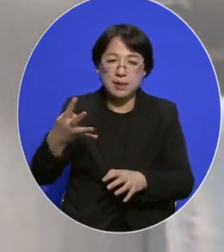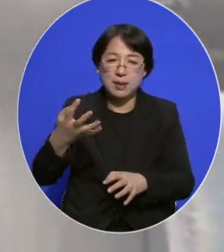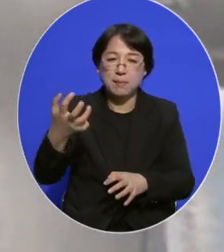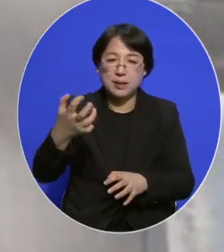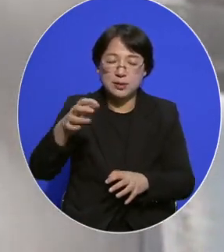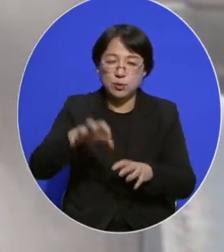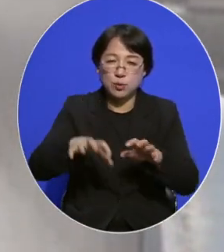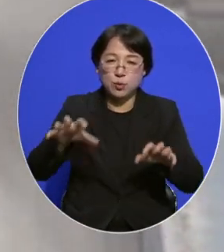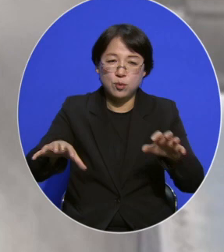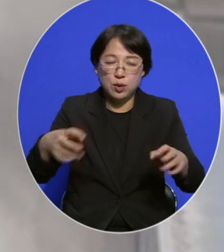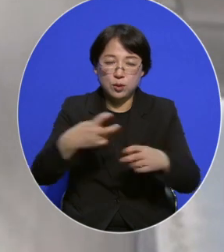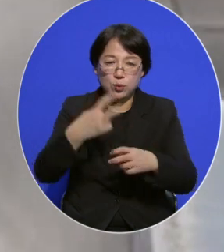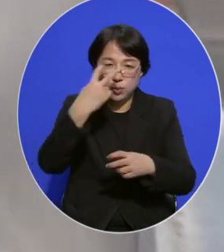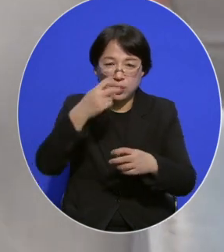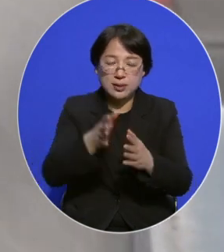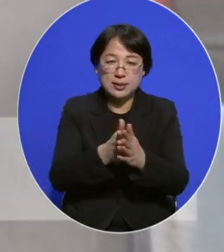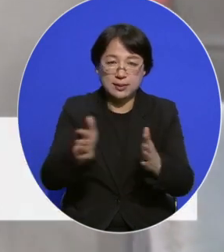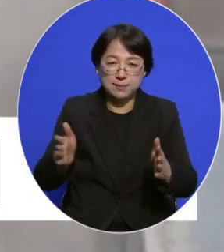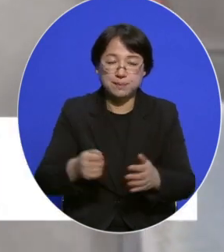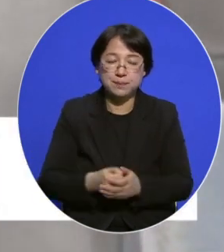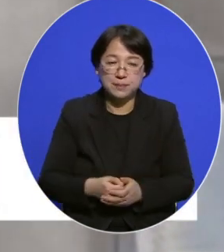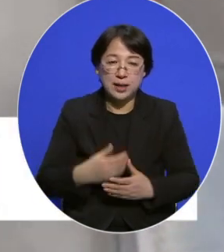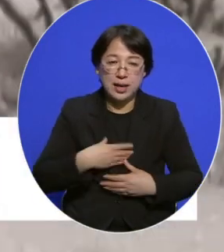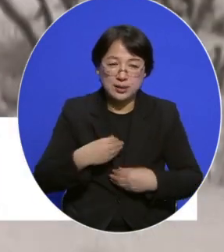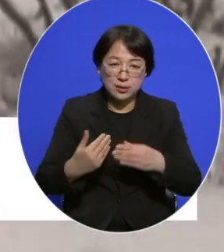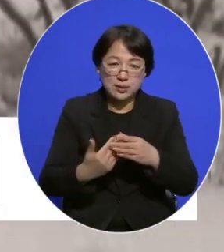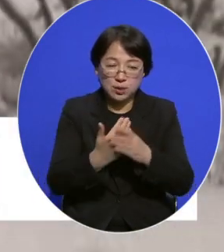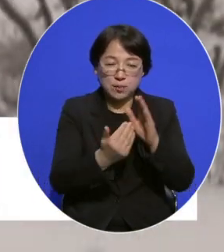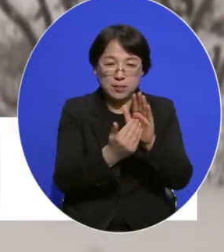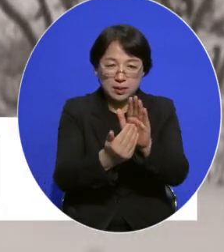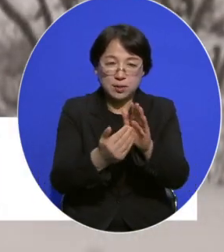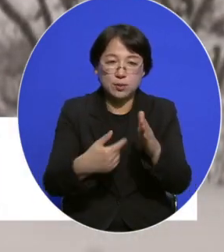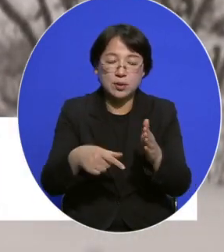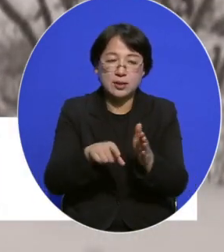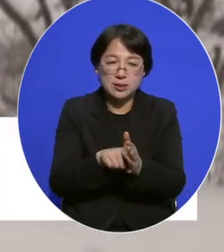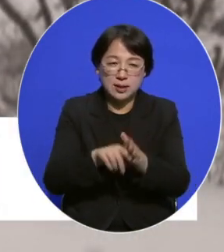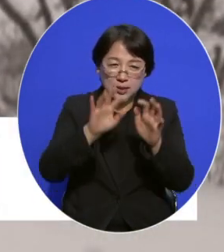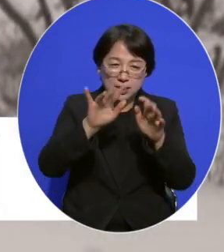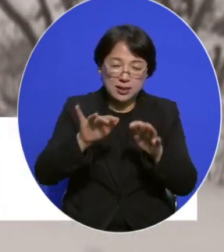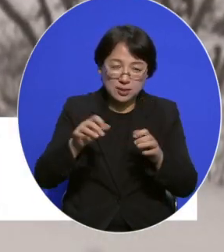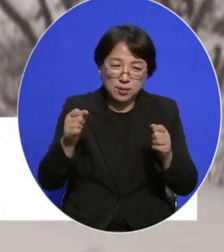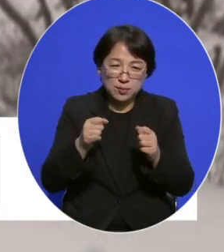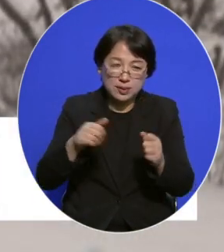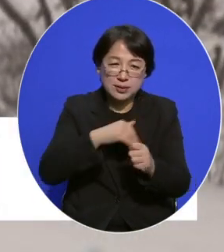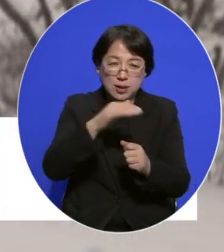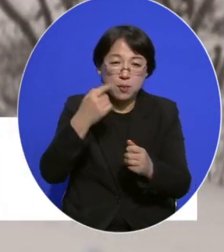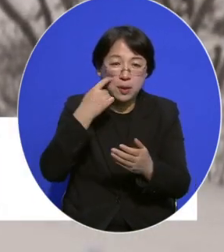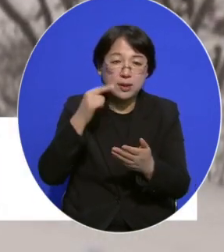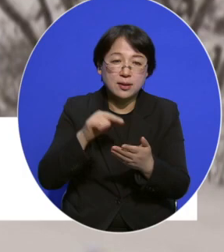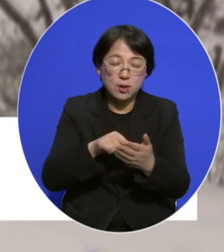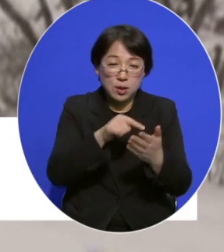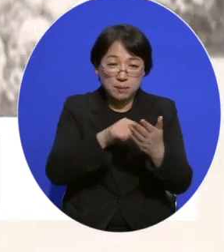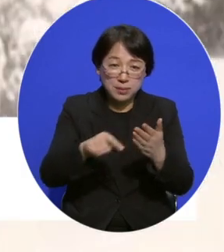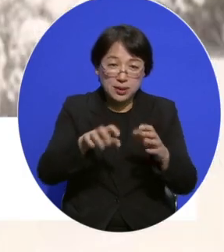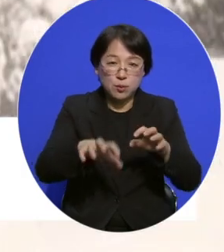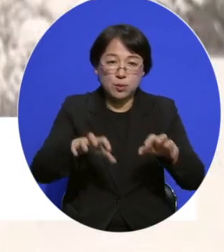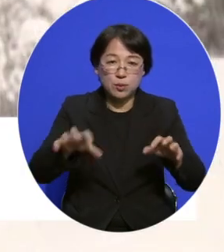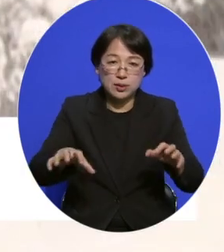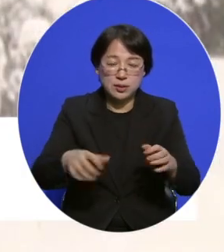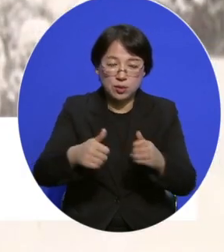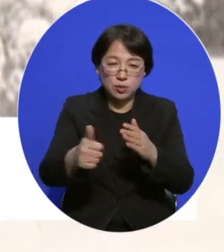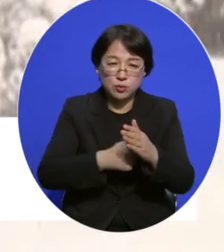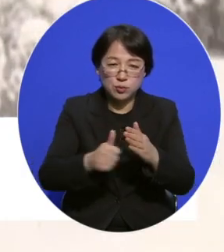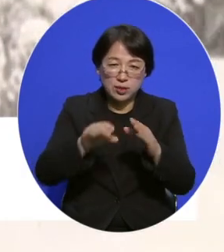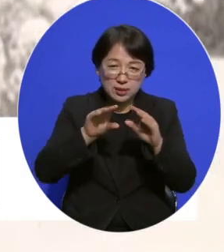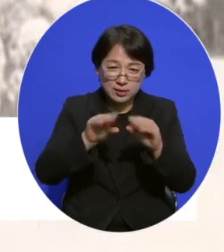실시했습니다. 교육부는 안전사고를 막기 위해 대설 및 한파 기상 상황을 확인하고 피해 예상시설에 출입금지 조치를 내리라는